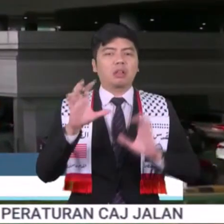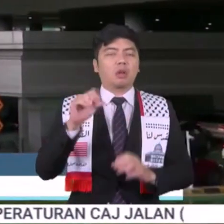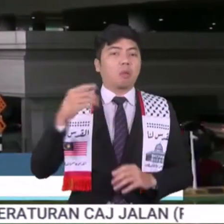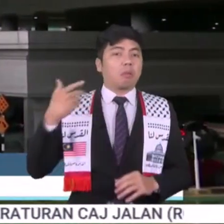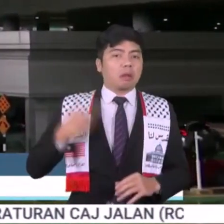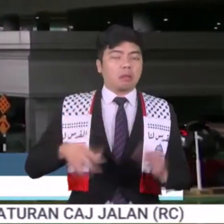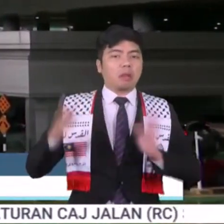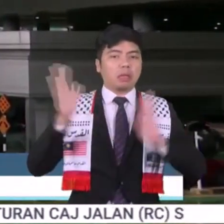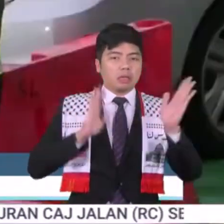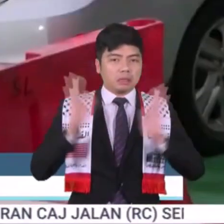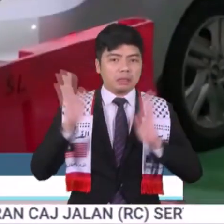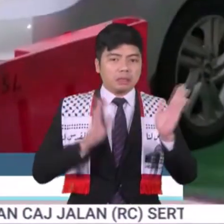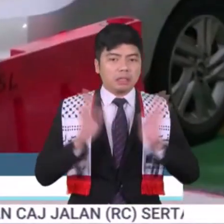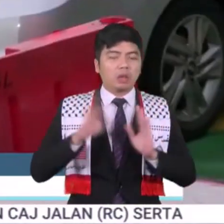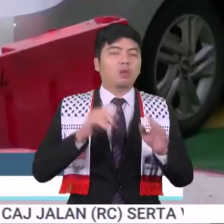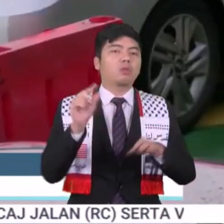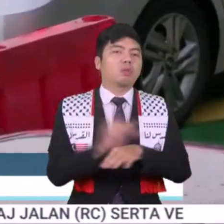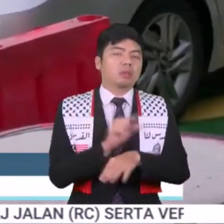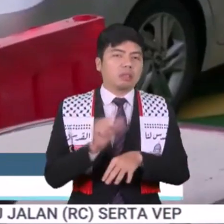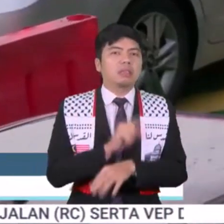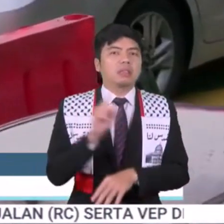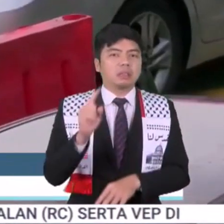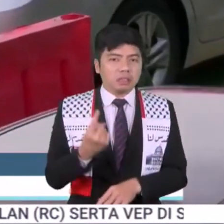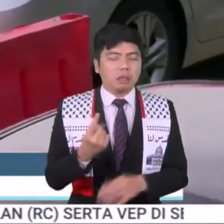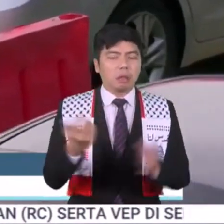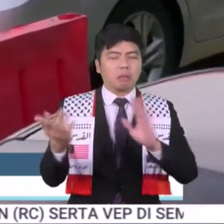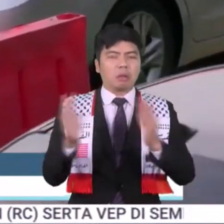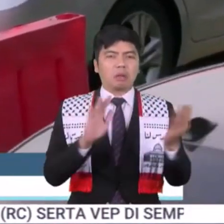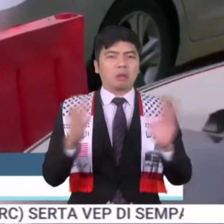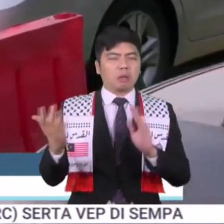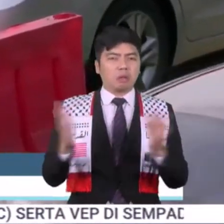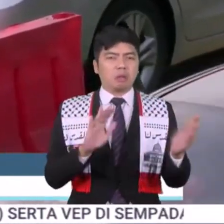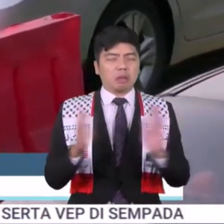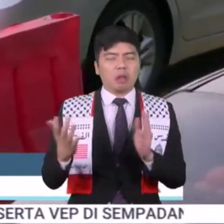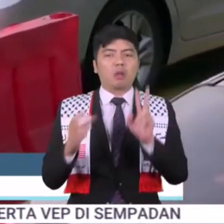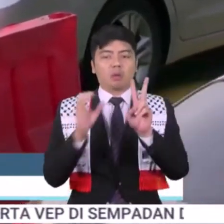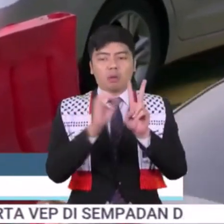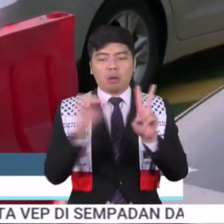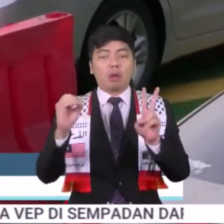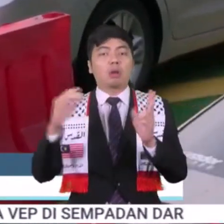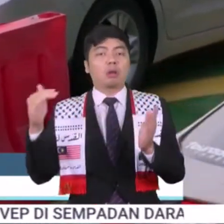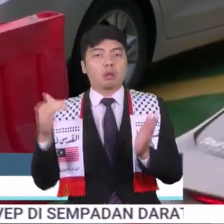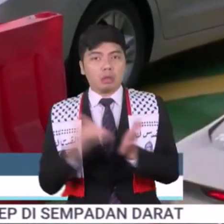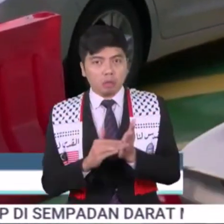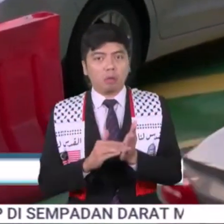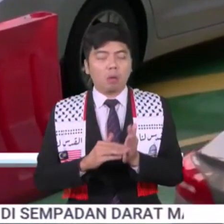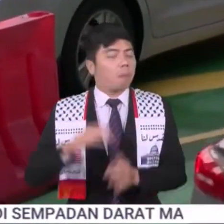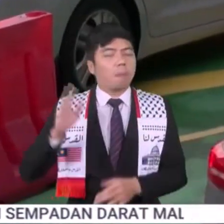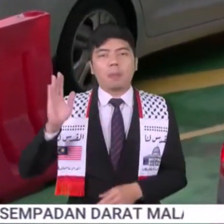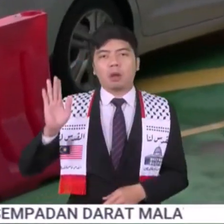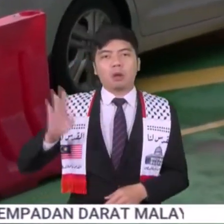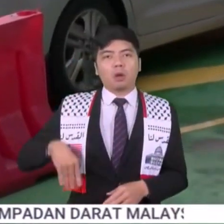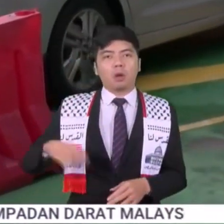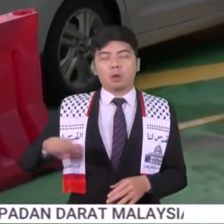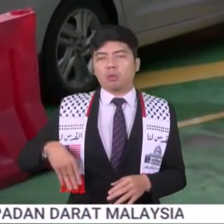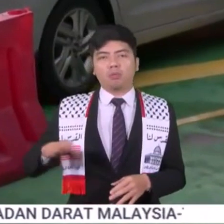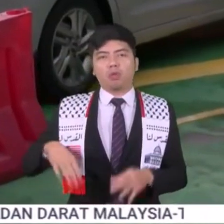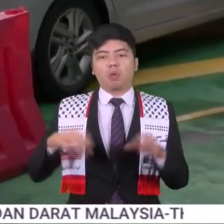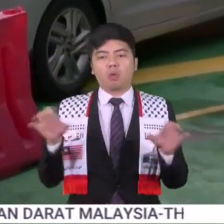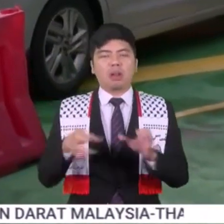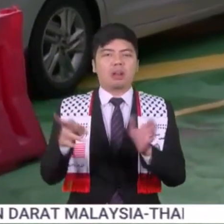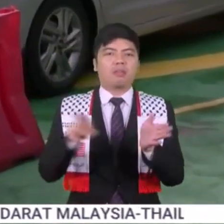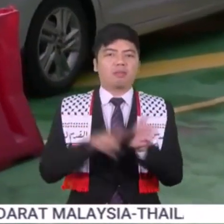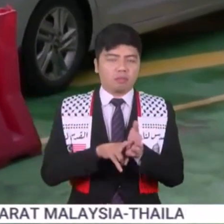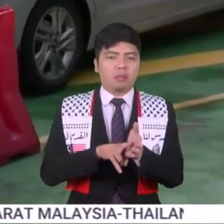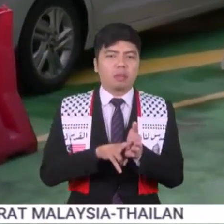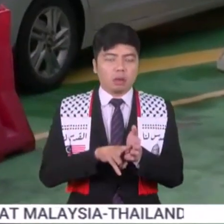dan mengaktifkan tag RFID VEP berbanding lebih 200,000 kenderaan belum melengkapkan pendaftaran. Mereka